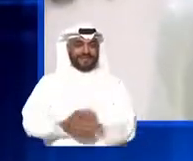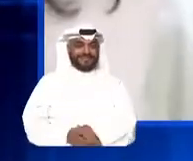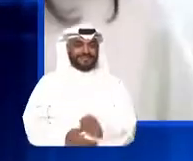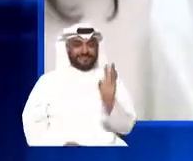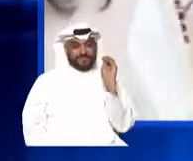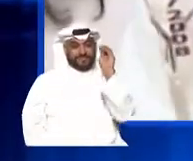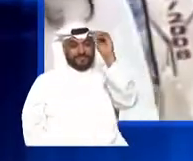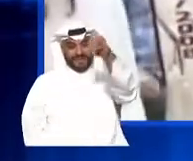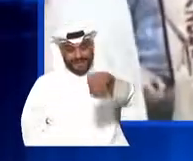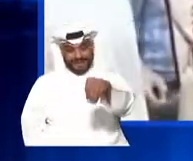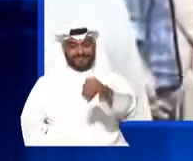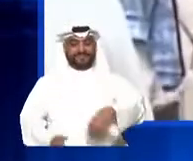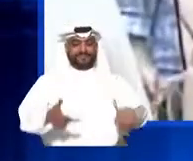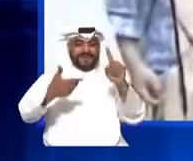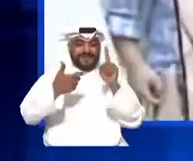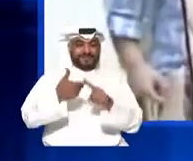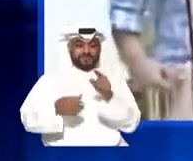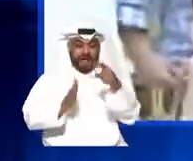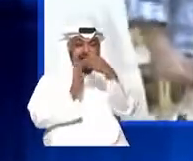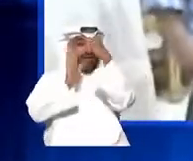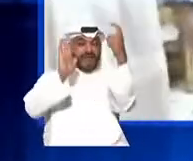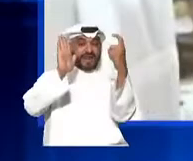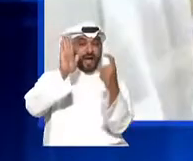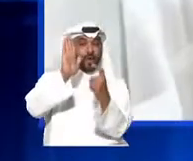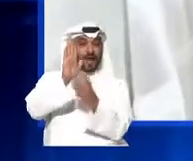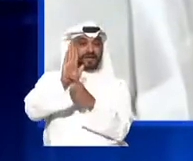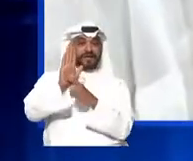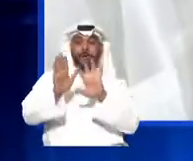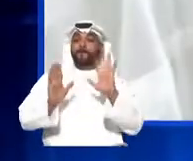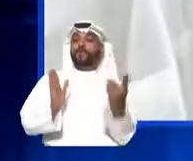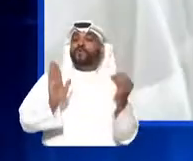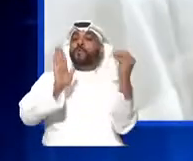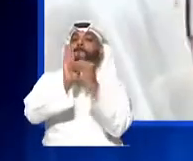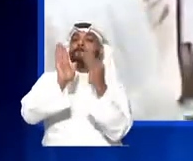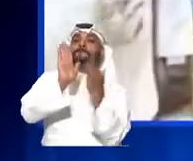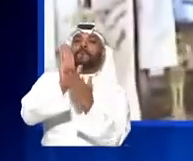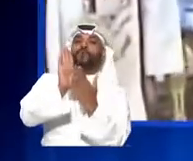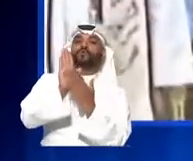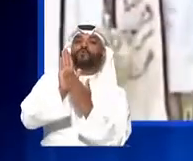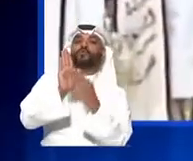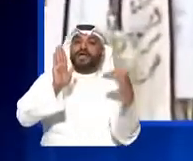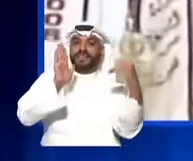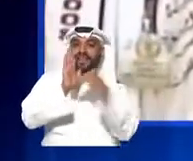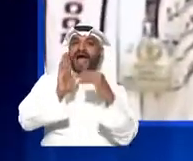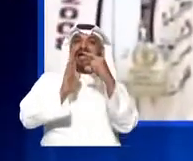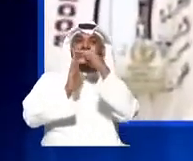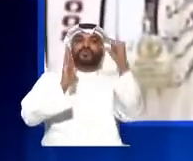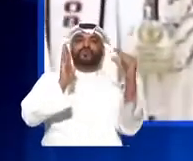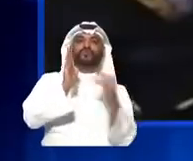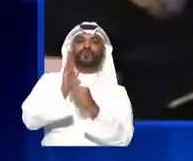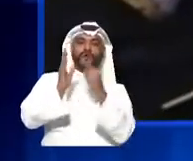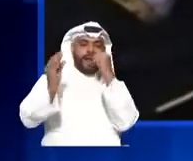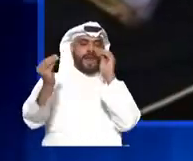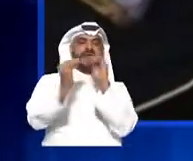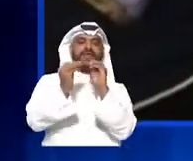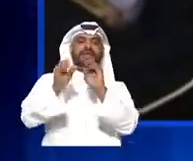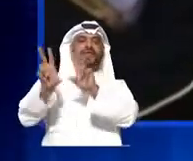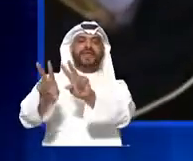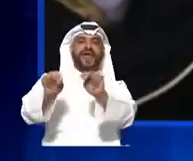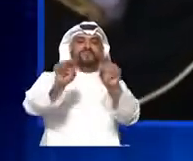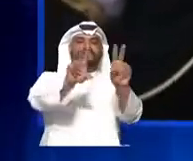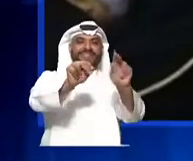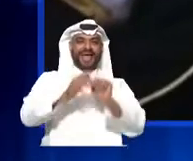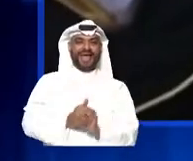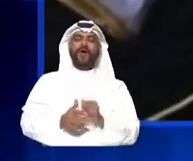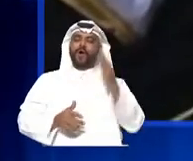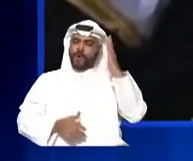المنصب، وبالتالي القوانين نابعة من الدستور أو مطابقة للدستور، مدخل في الدستور، وبالتالي